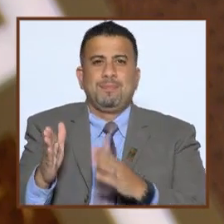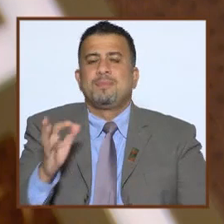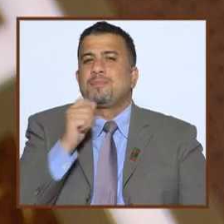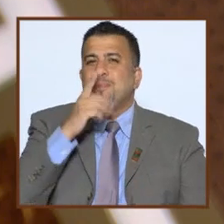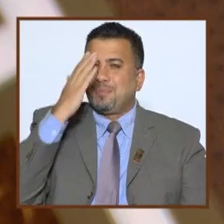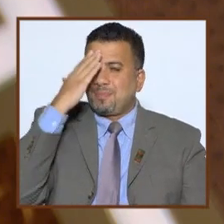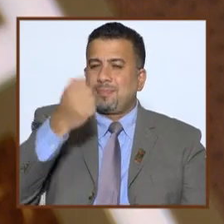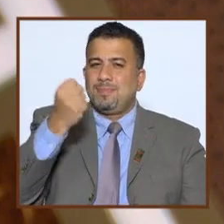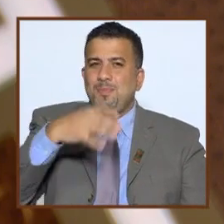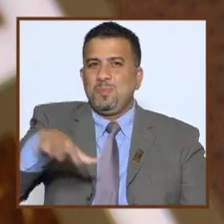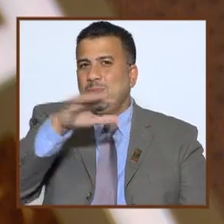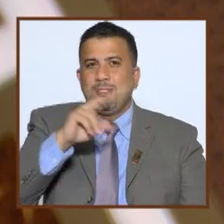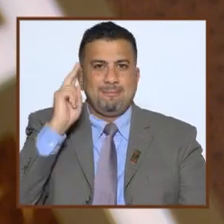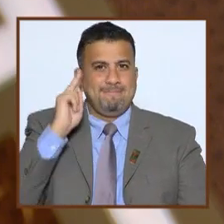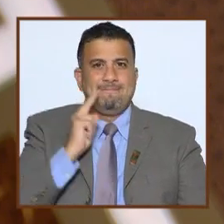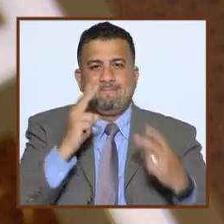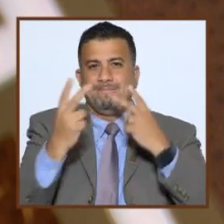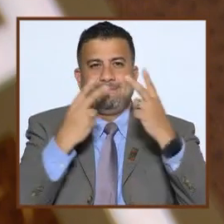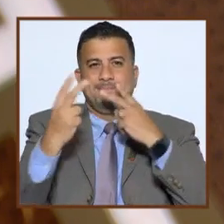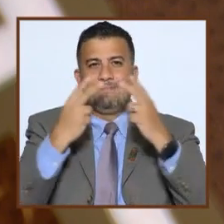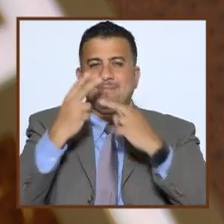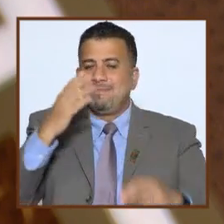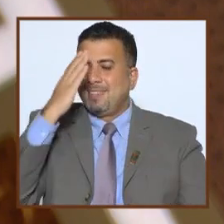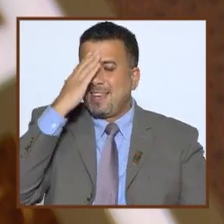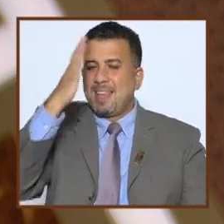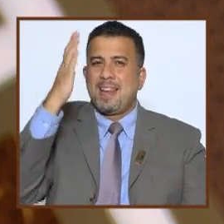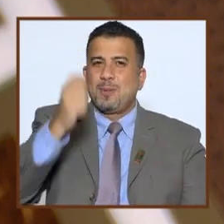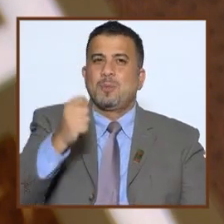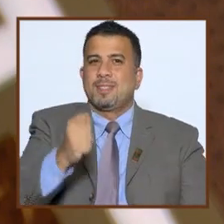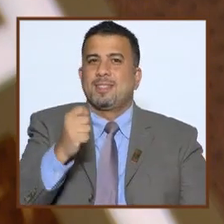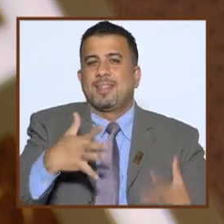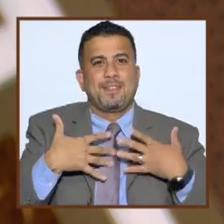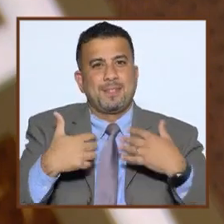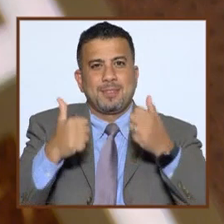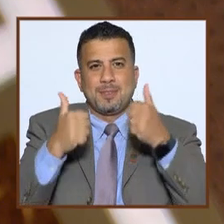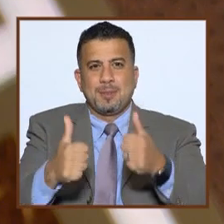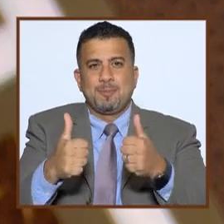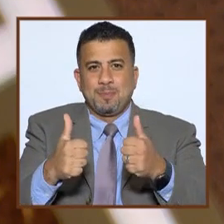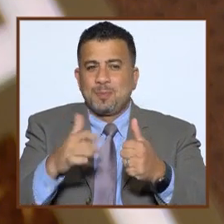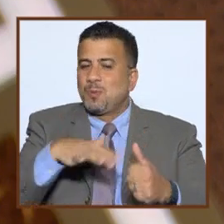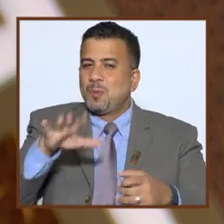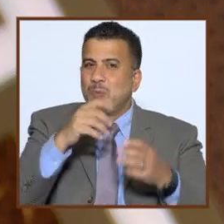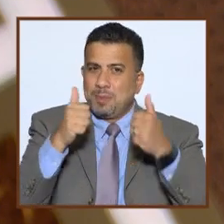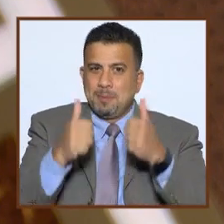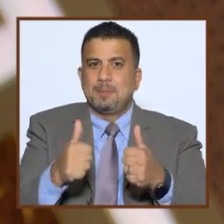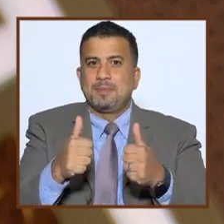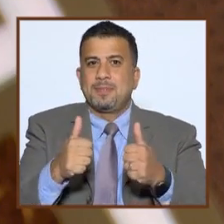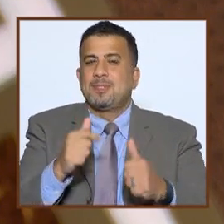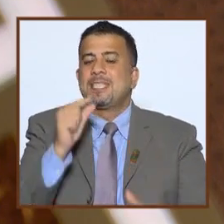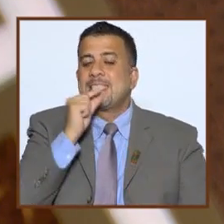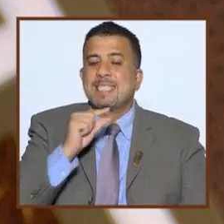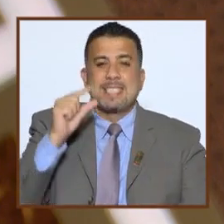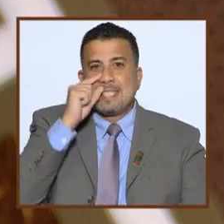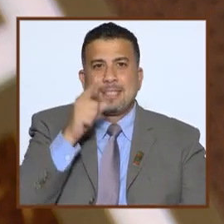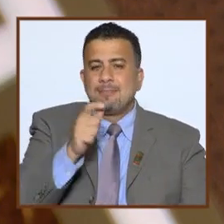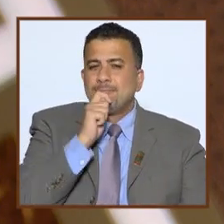اما بعده حياكم الله اخواني واخواته في كل مكان واهلا وسهلا ومرحبا بكم الى هذا اللقاء المتجدد